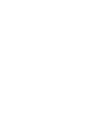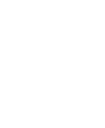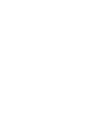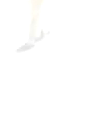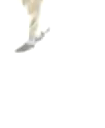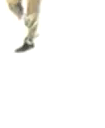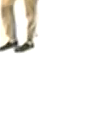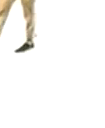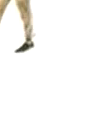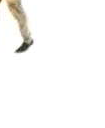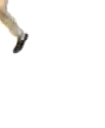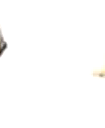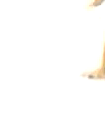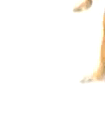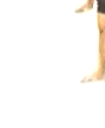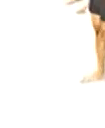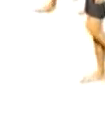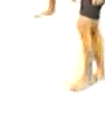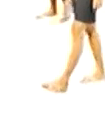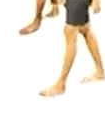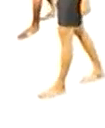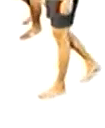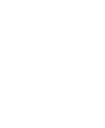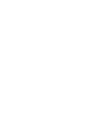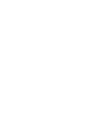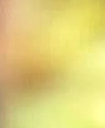หมางเป็นสามัคคี